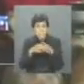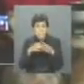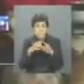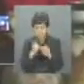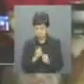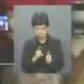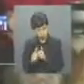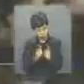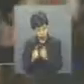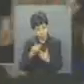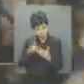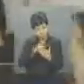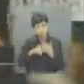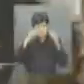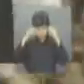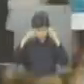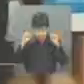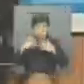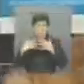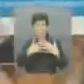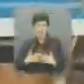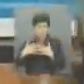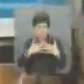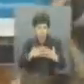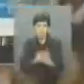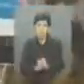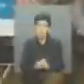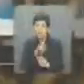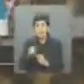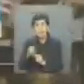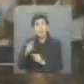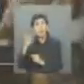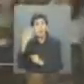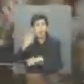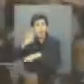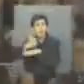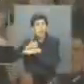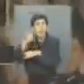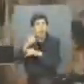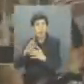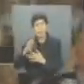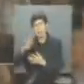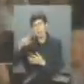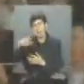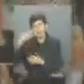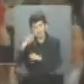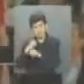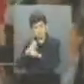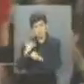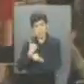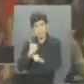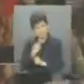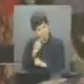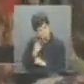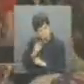ชัยในการเลือกตั้งประธานาธิบดีสหรัฐเหนือนายมิตช์รอมนีย์อดีตผู้ว่าการรัฐแมสซาชูเซตส์ที่ถูกจับตาในฐ